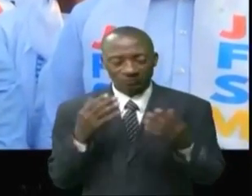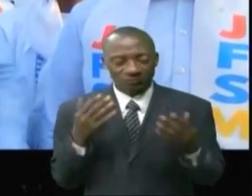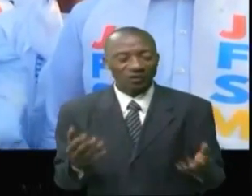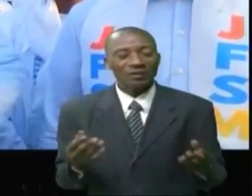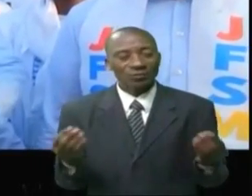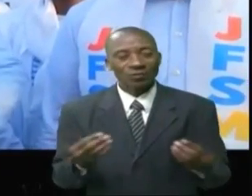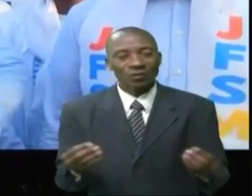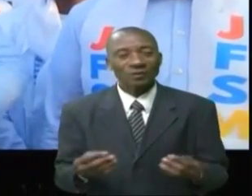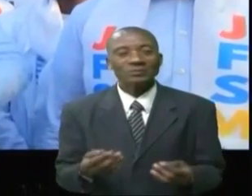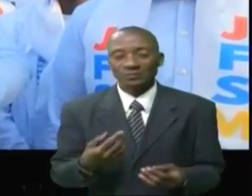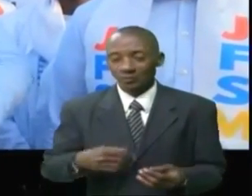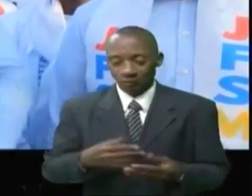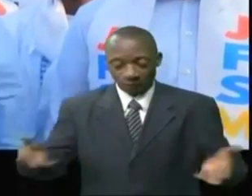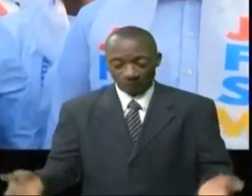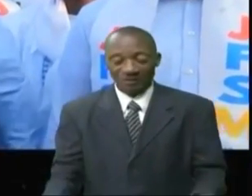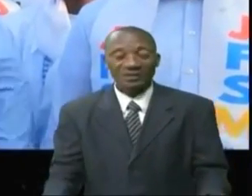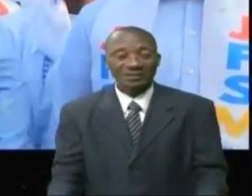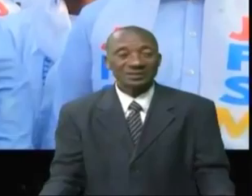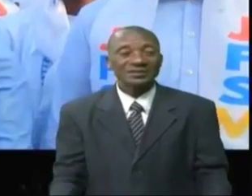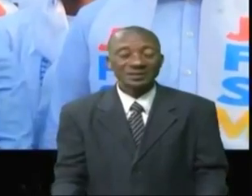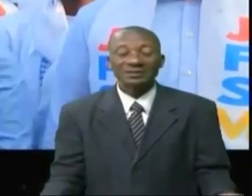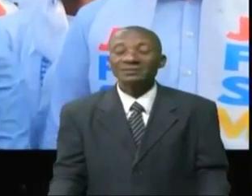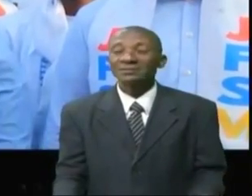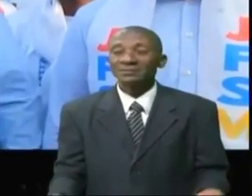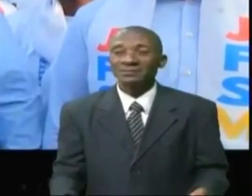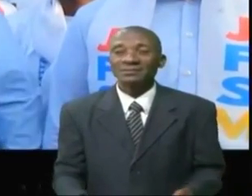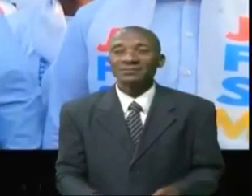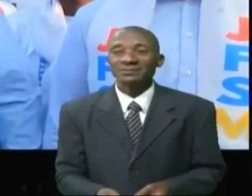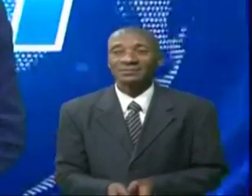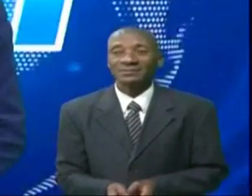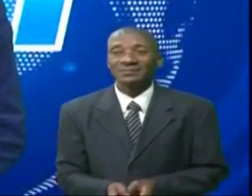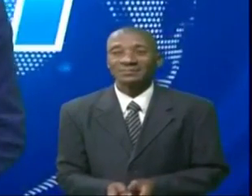Félix Tshisekedi, les jeunes sont là pour lui donner la main.